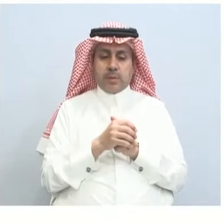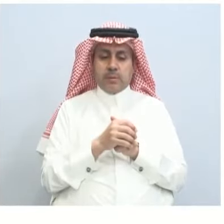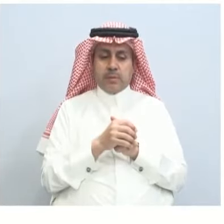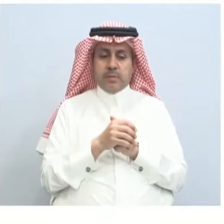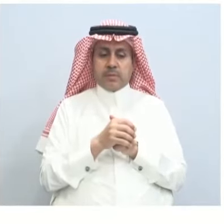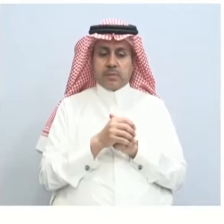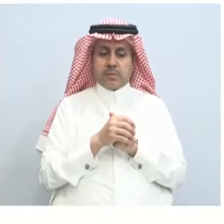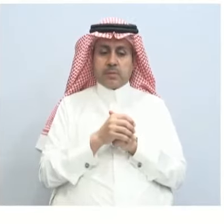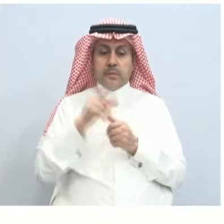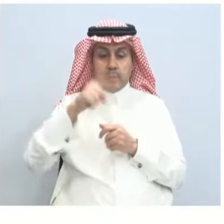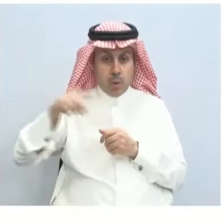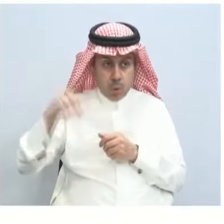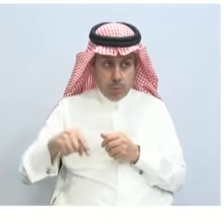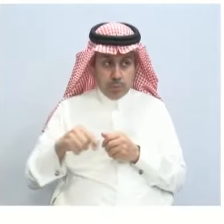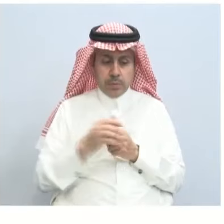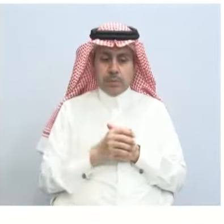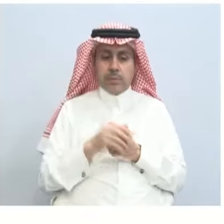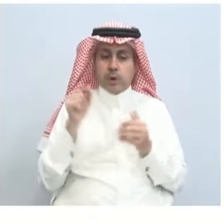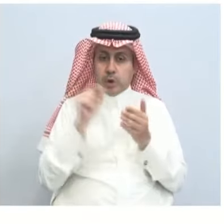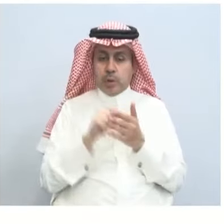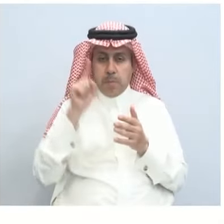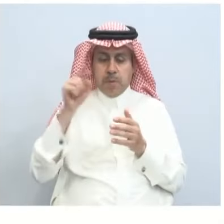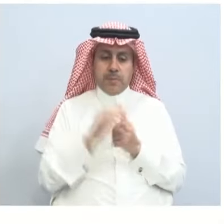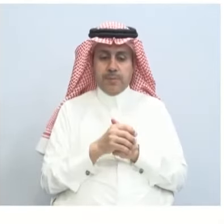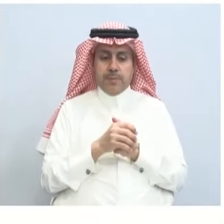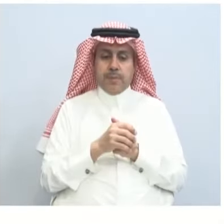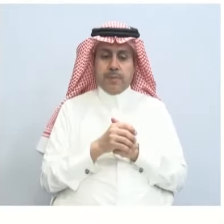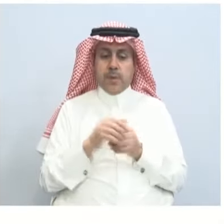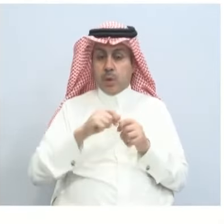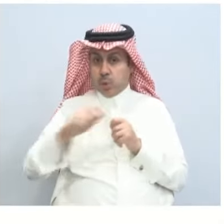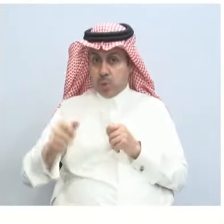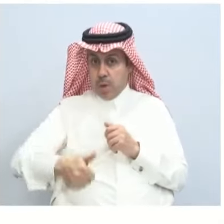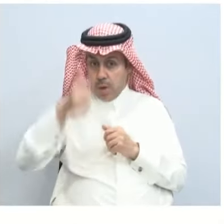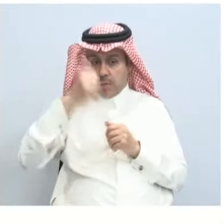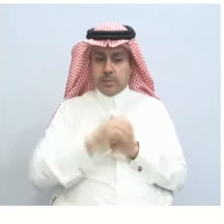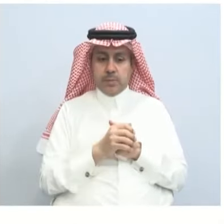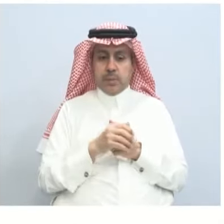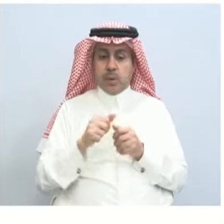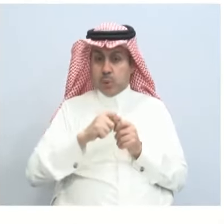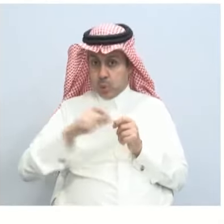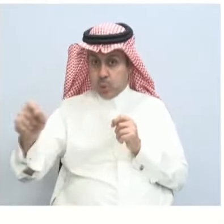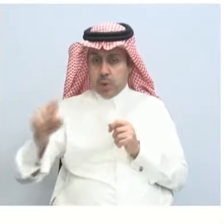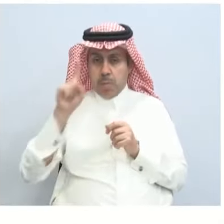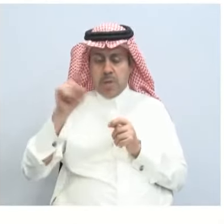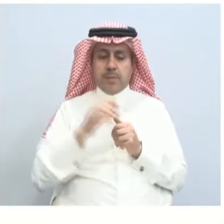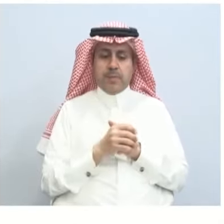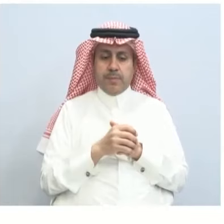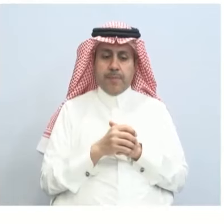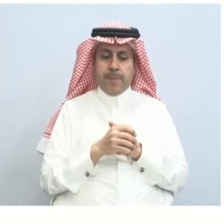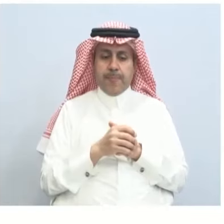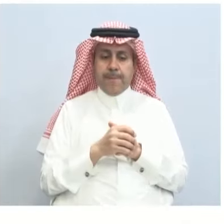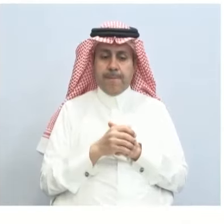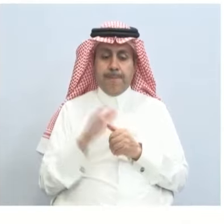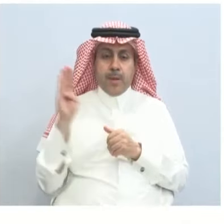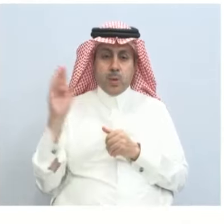ليو دوت في او اي دوت بي على طول الا a في طول البي بهذا الشكل فانا راح اقول هنا